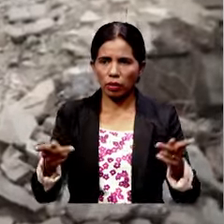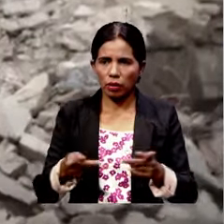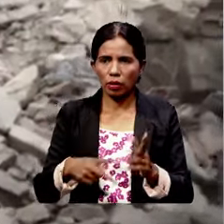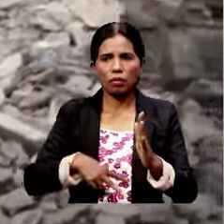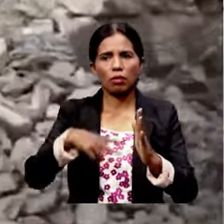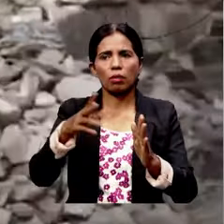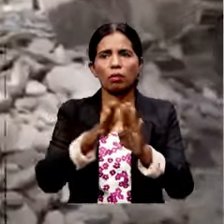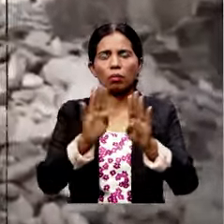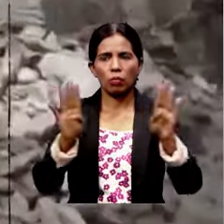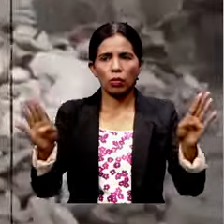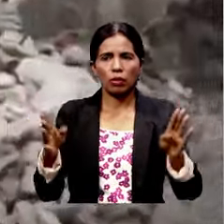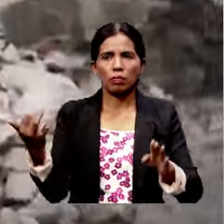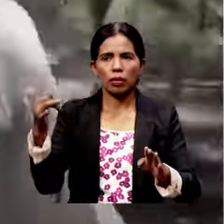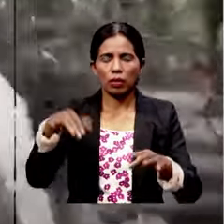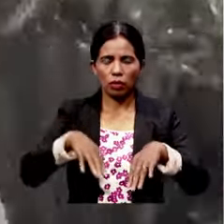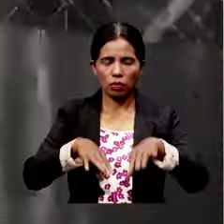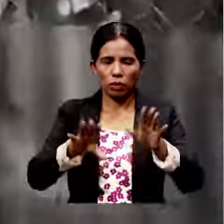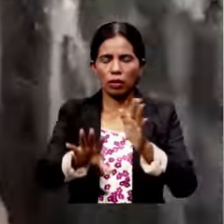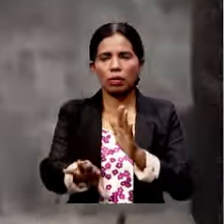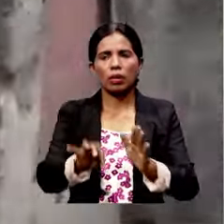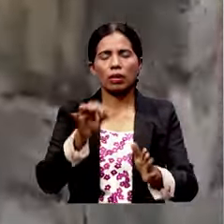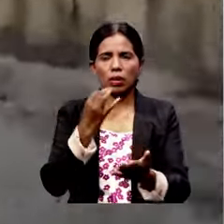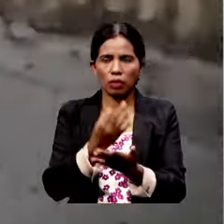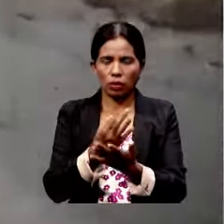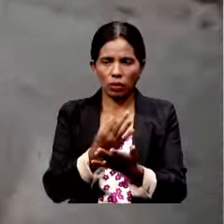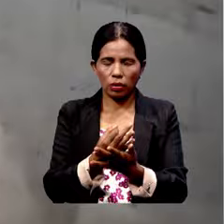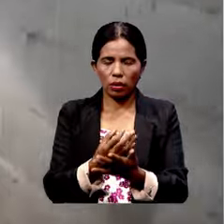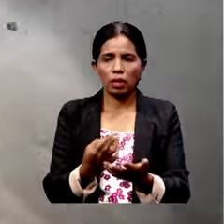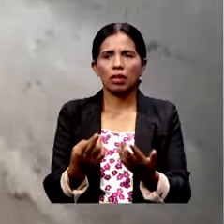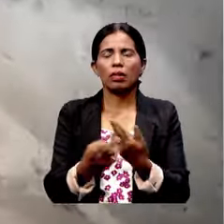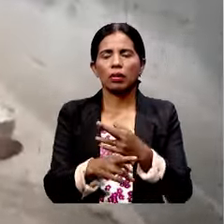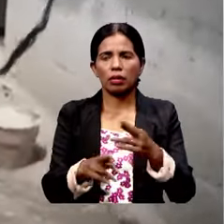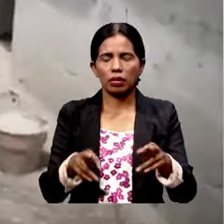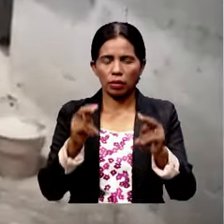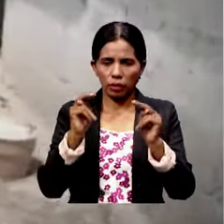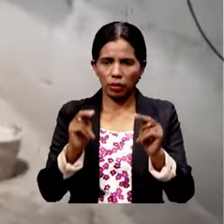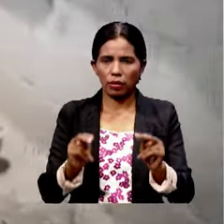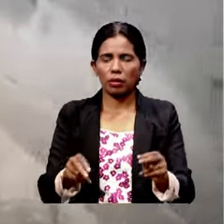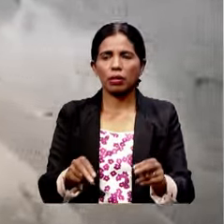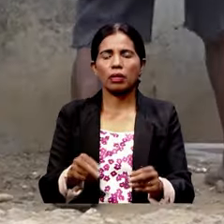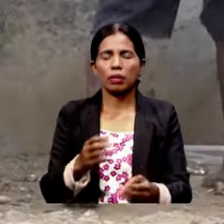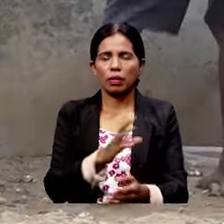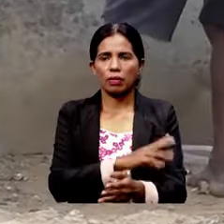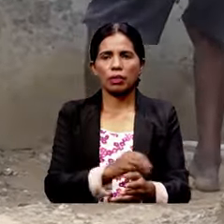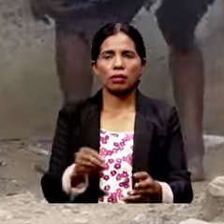bot basira hori fang no hetang osang nune responde necessidade umalarang.